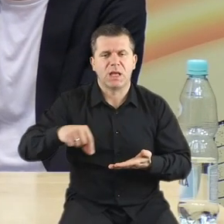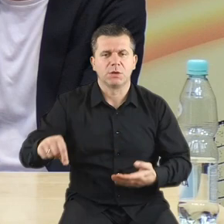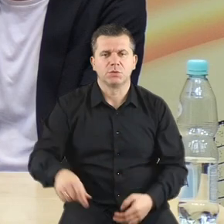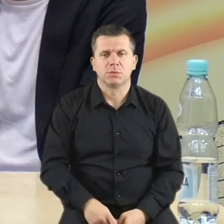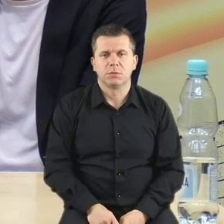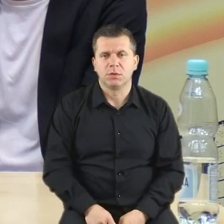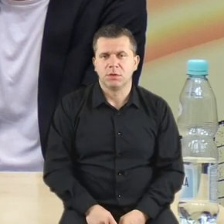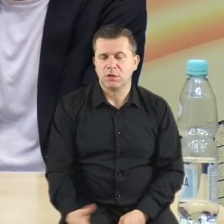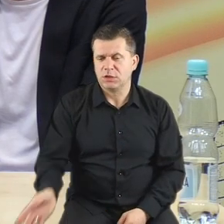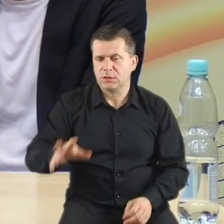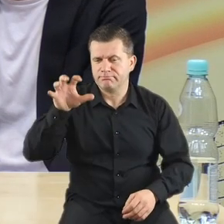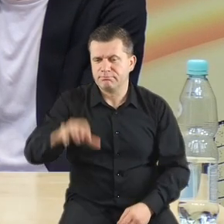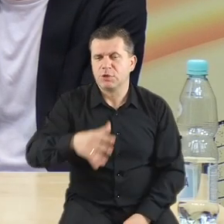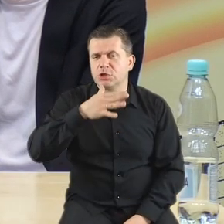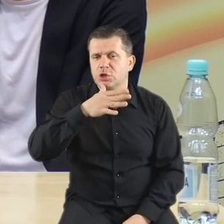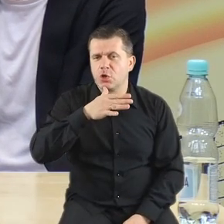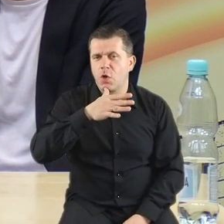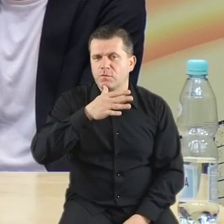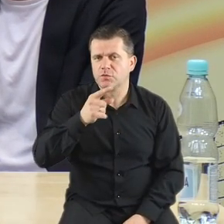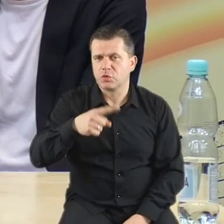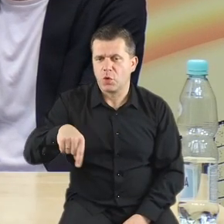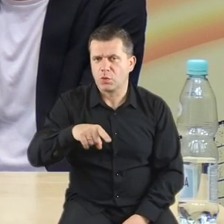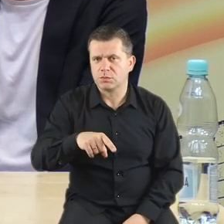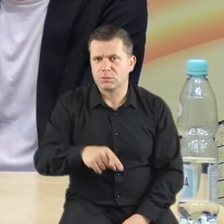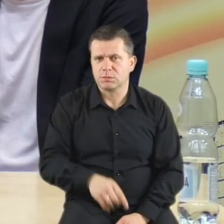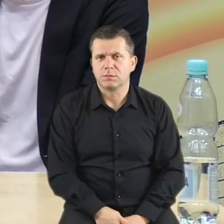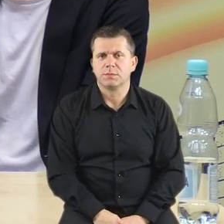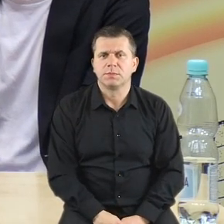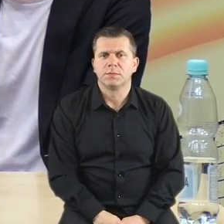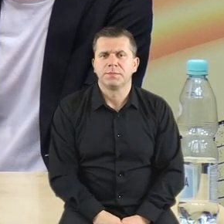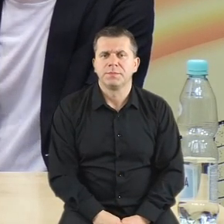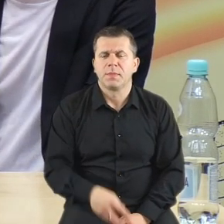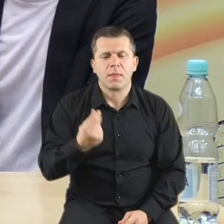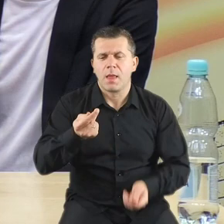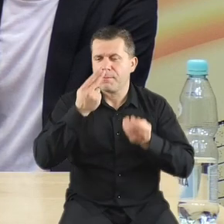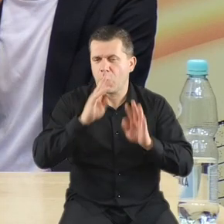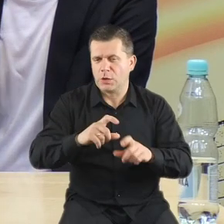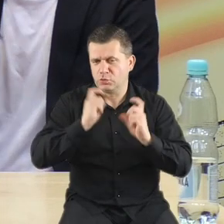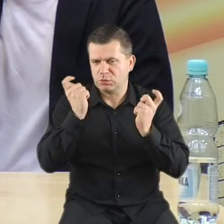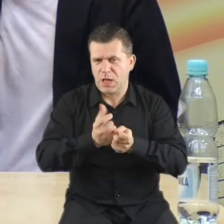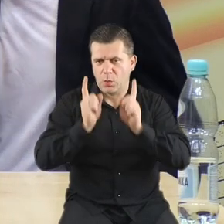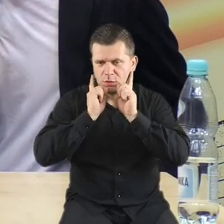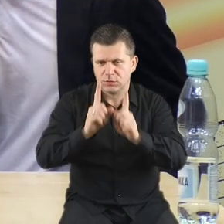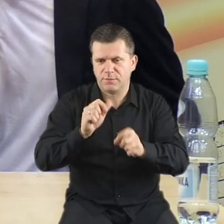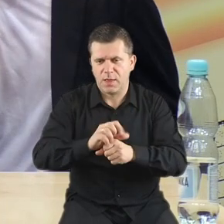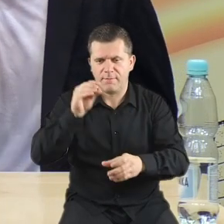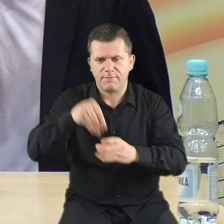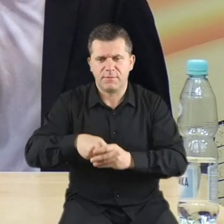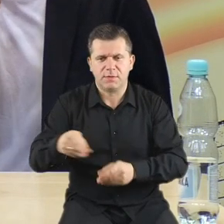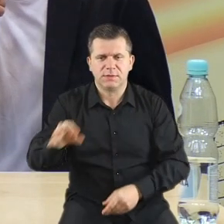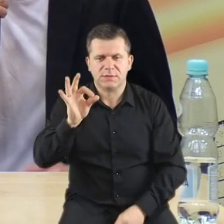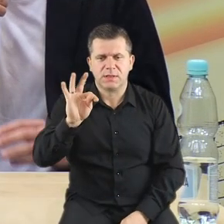Żydowskość jako taka tutaj przedstawiona również wydaje mi się, że nie przytłacza całej takiej rzeczywistości, która jest w Stramerze. No tak,